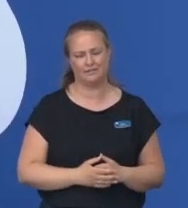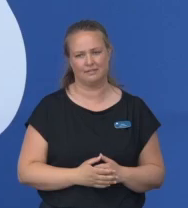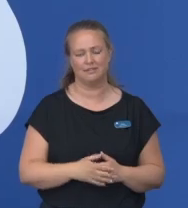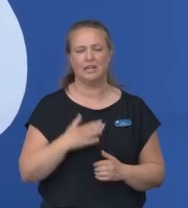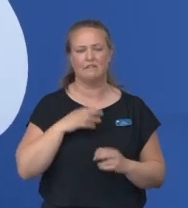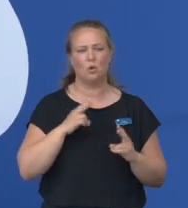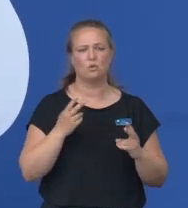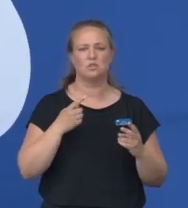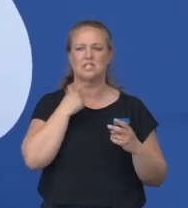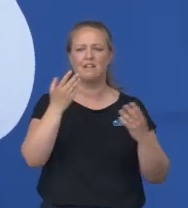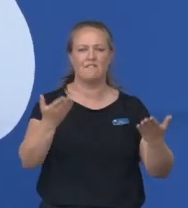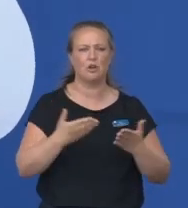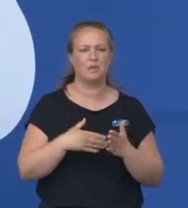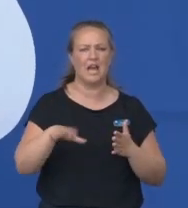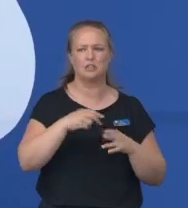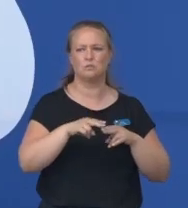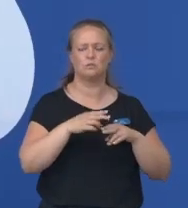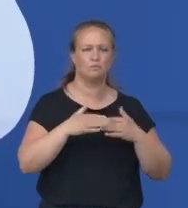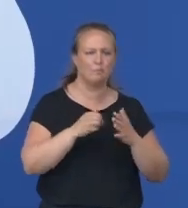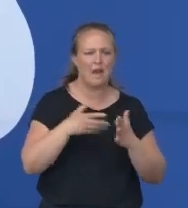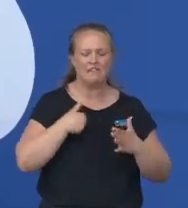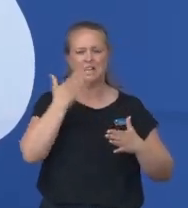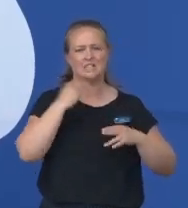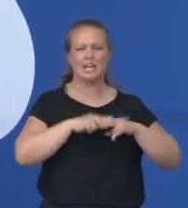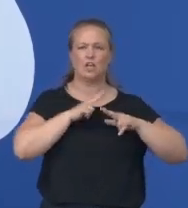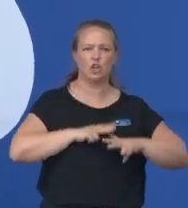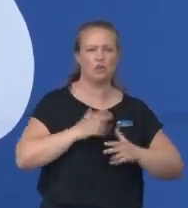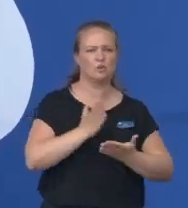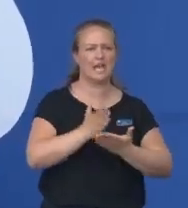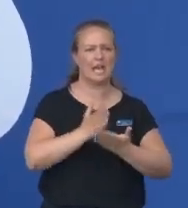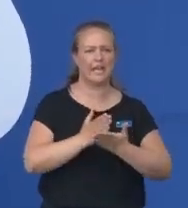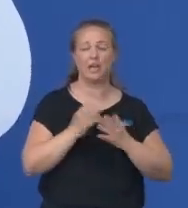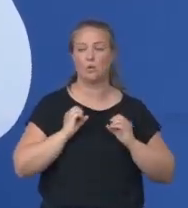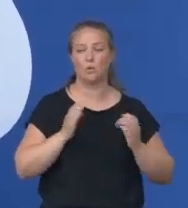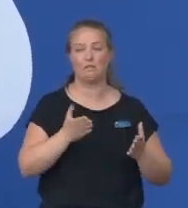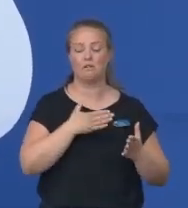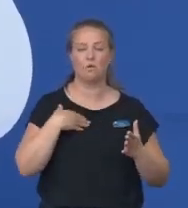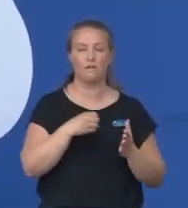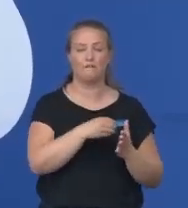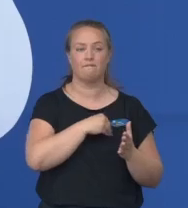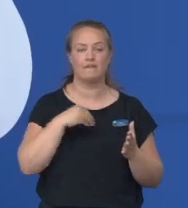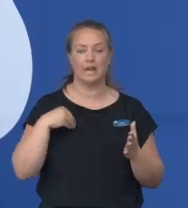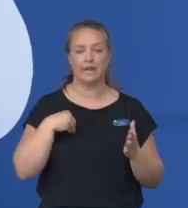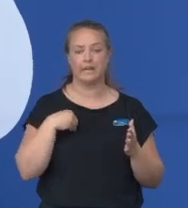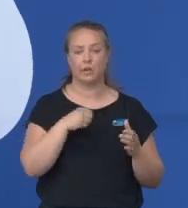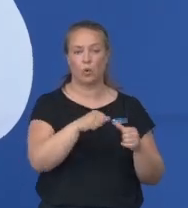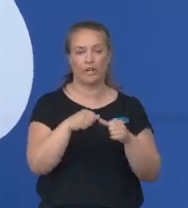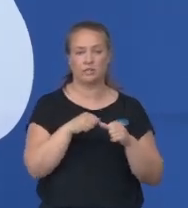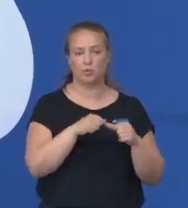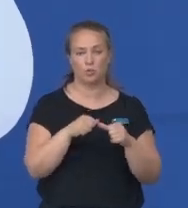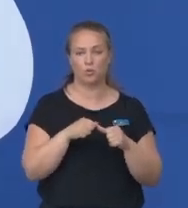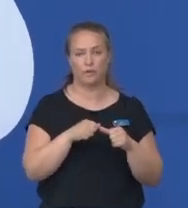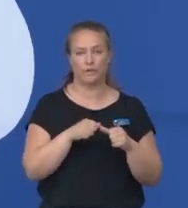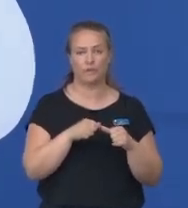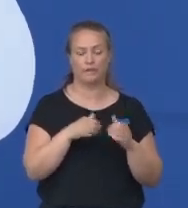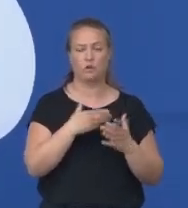också gör att vi alla kan känna oss trygga och säkra. Och det är såklart våra värdeorganisationer och säkerheten. Johan från